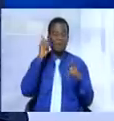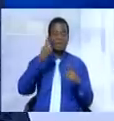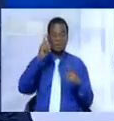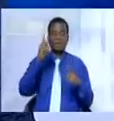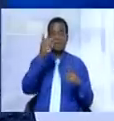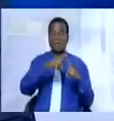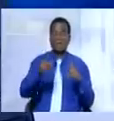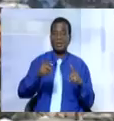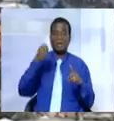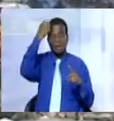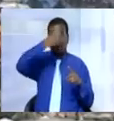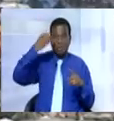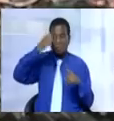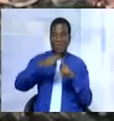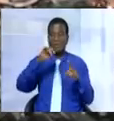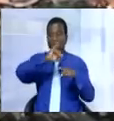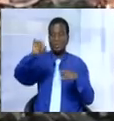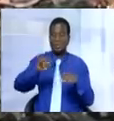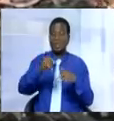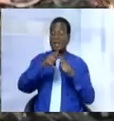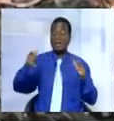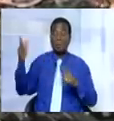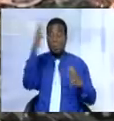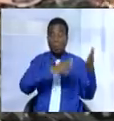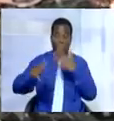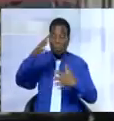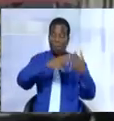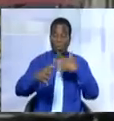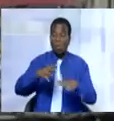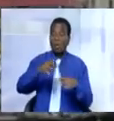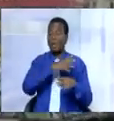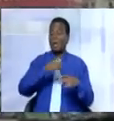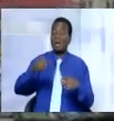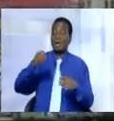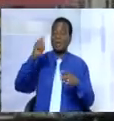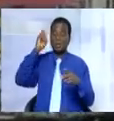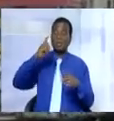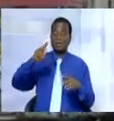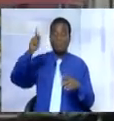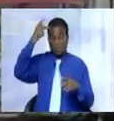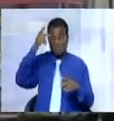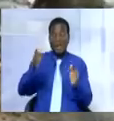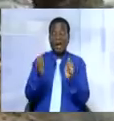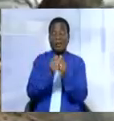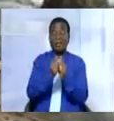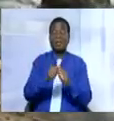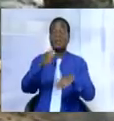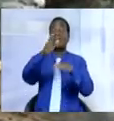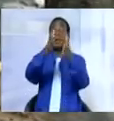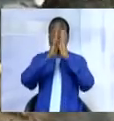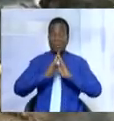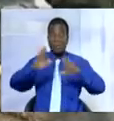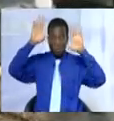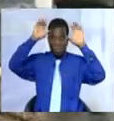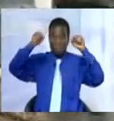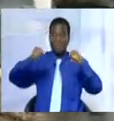Mais ce jeudi, grande confusion sur place, alors que le dialogue politique avec l'appel du président Yanukovych à la trêve et